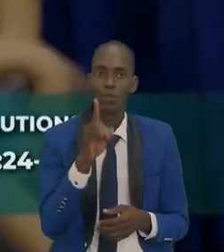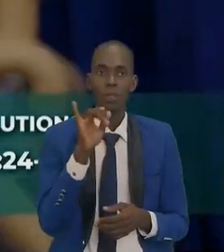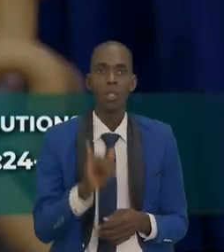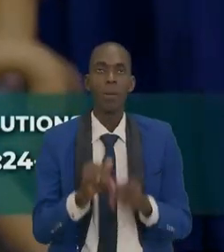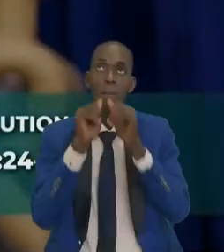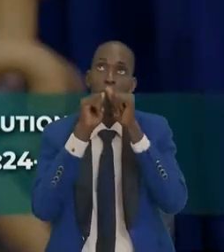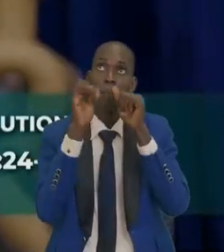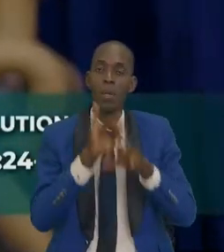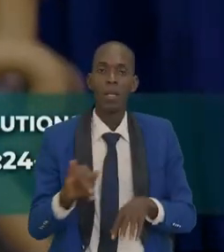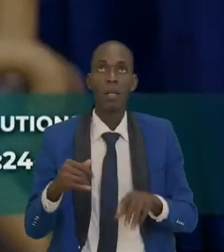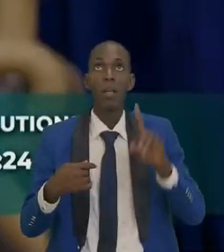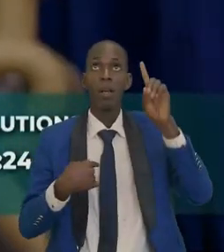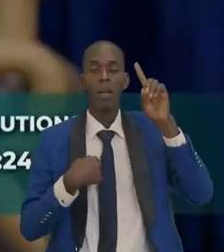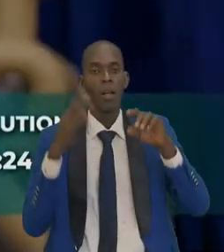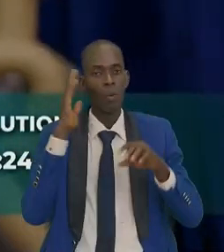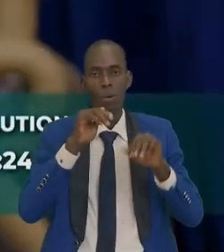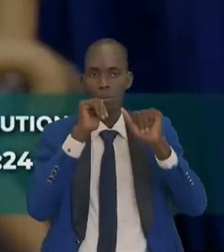certainement, je te bénirai.